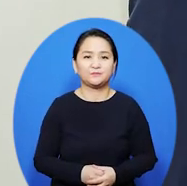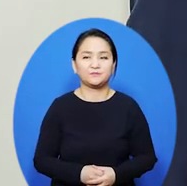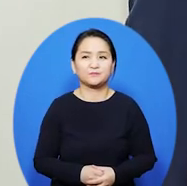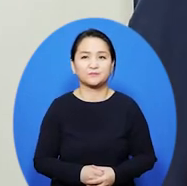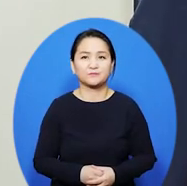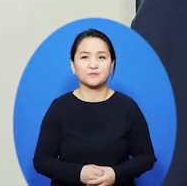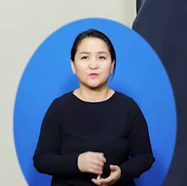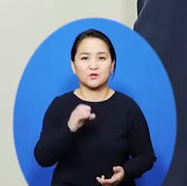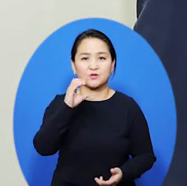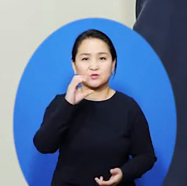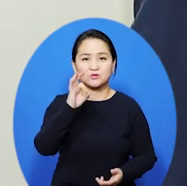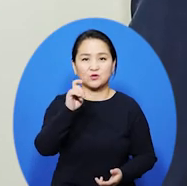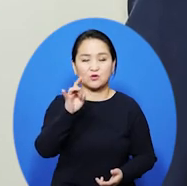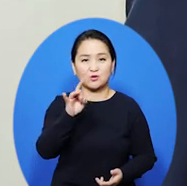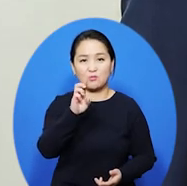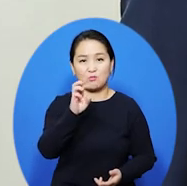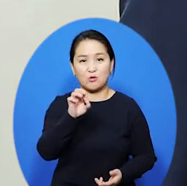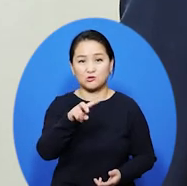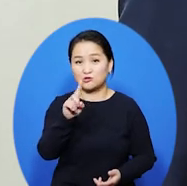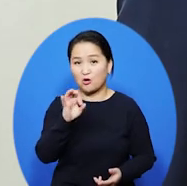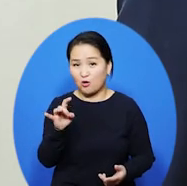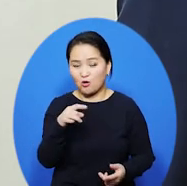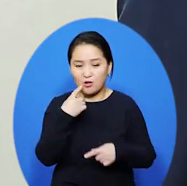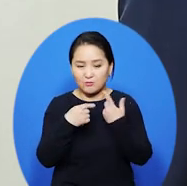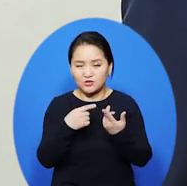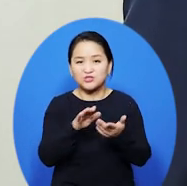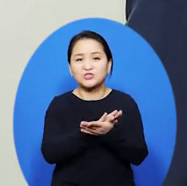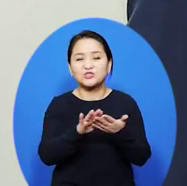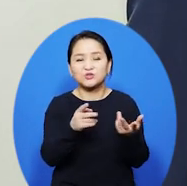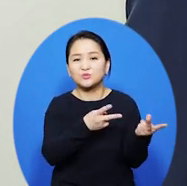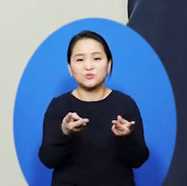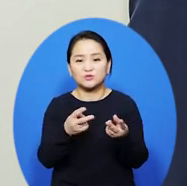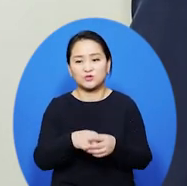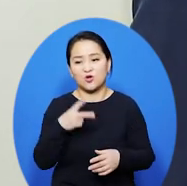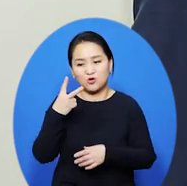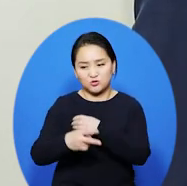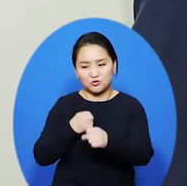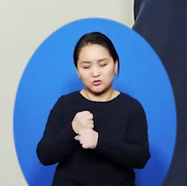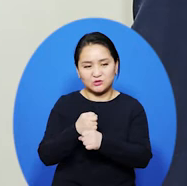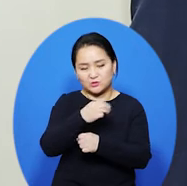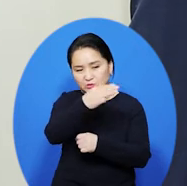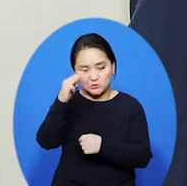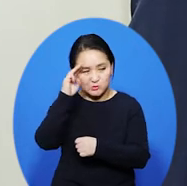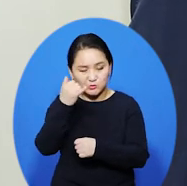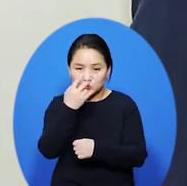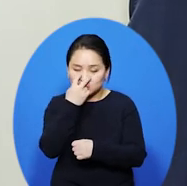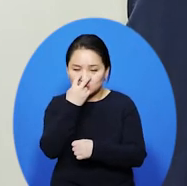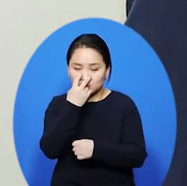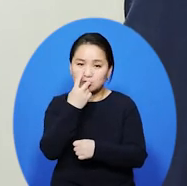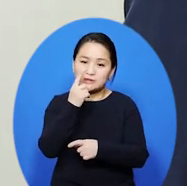яВДэг. Сохор болзаач үдүмтэй. Тэр зарчим дээр үнэлж бас нэг шинэ үйлчлэгээ. Энэ 2 жил туршаад үзэхэд энэ одоо